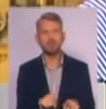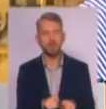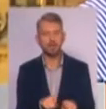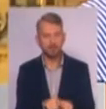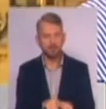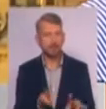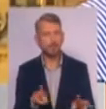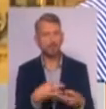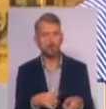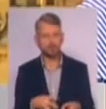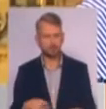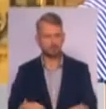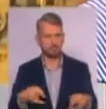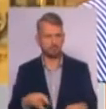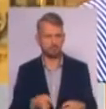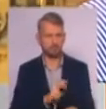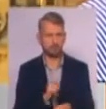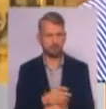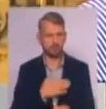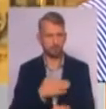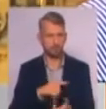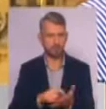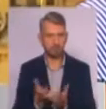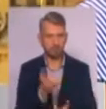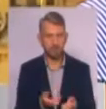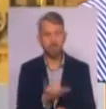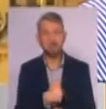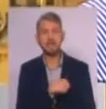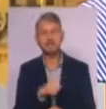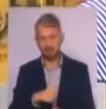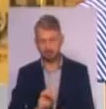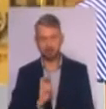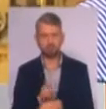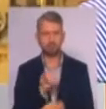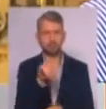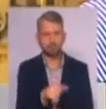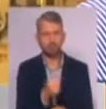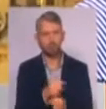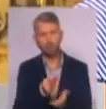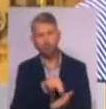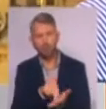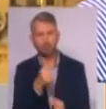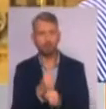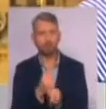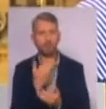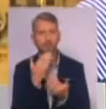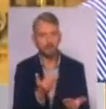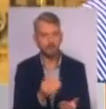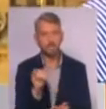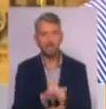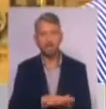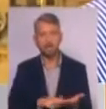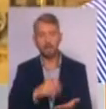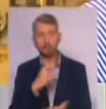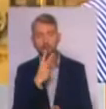не потрібно на милицях буде приходити до нашої приймальні. Ми до вас прийдемо, зробимо копії, зробимо звернення відповідне, і далі